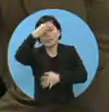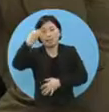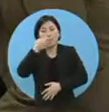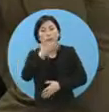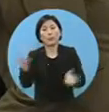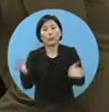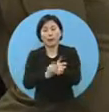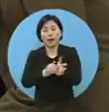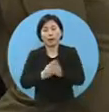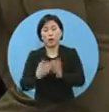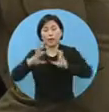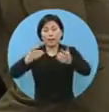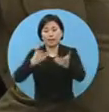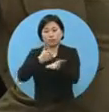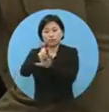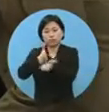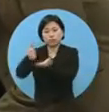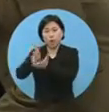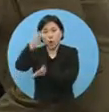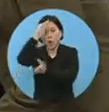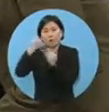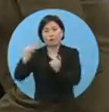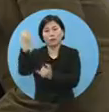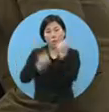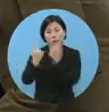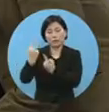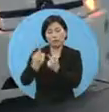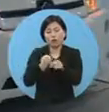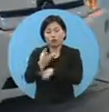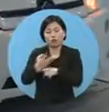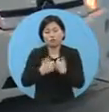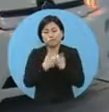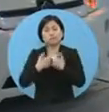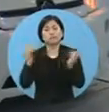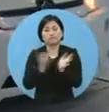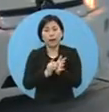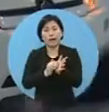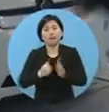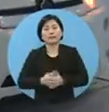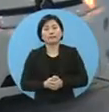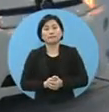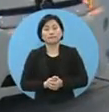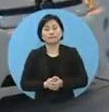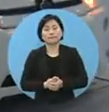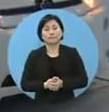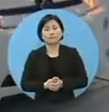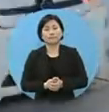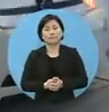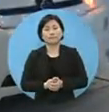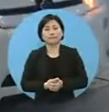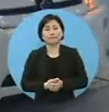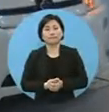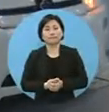또 세계 각국의 글로벌 바이어들이 방문해 수출 상담을 펼쳤습니다. 이어서 정보마당입니다.